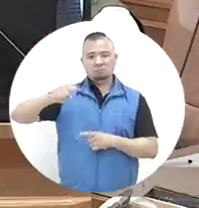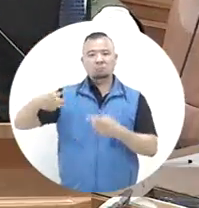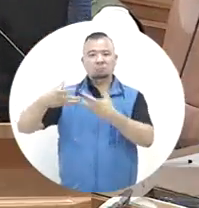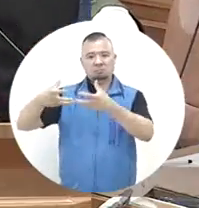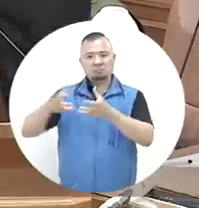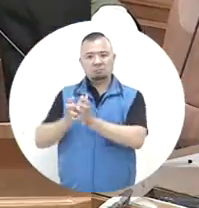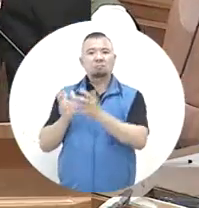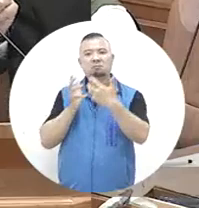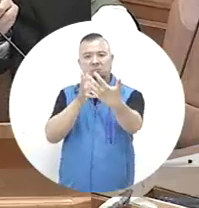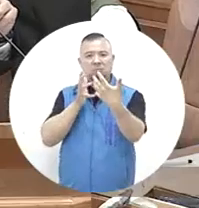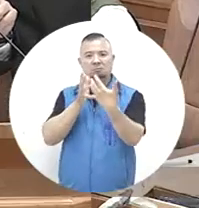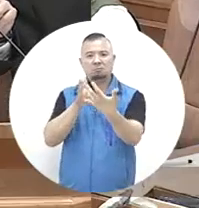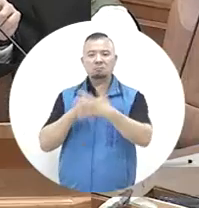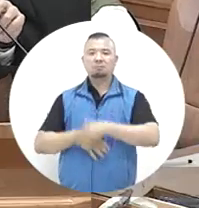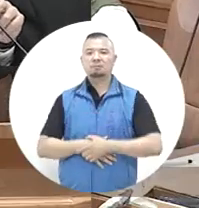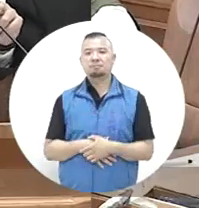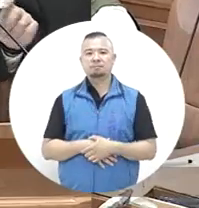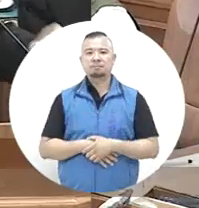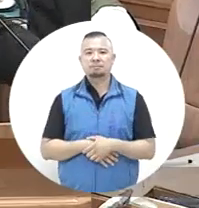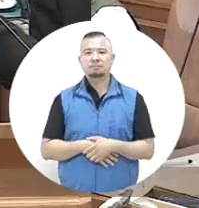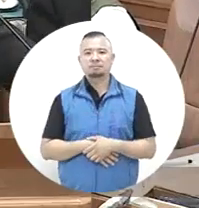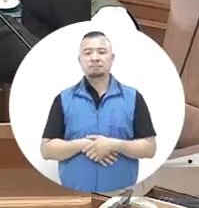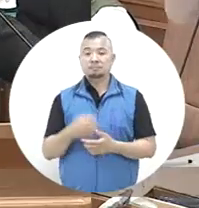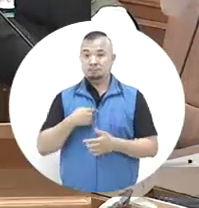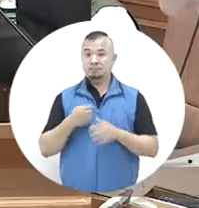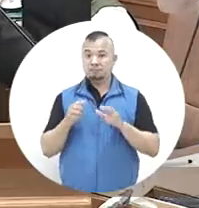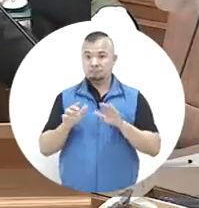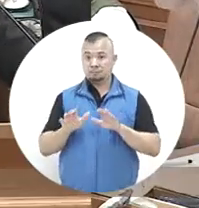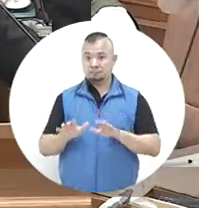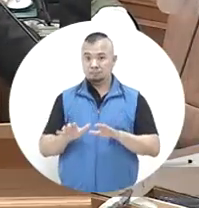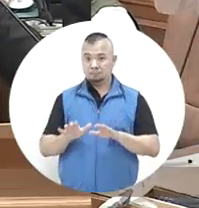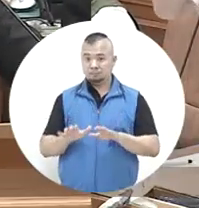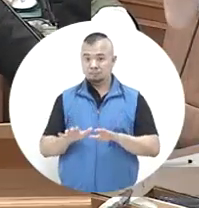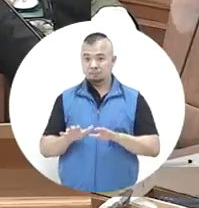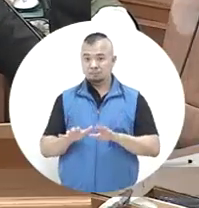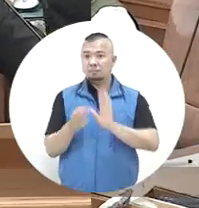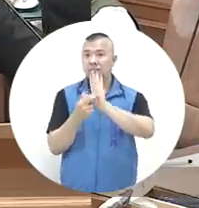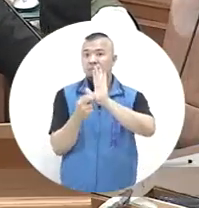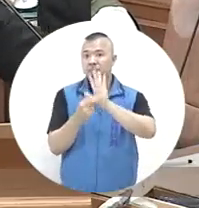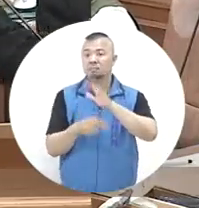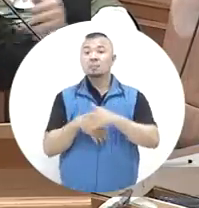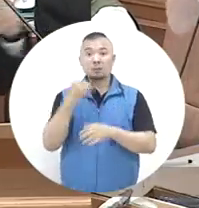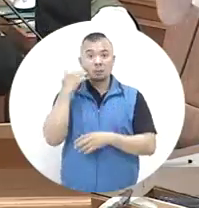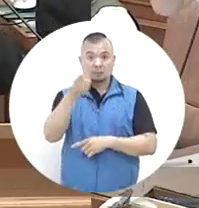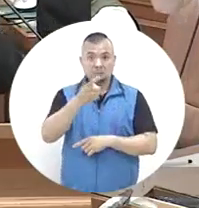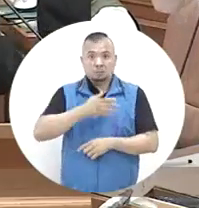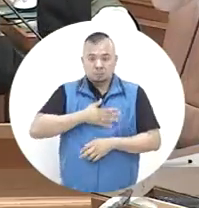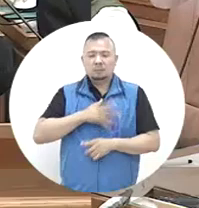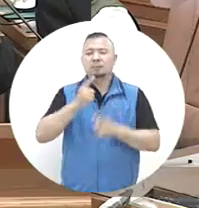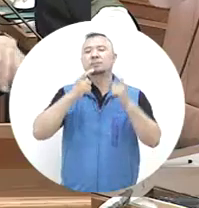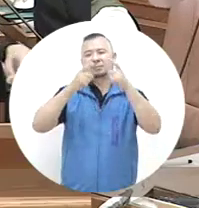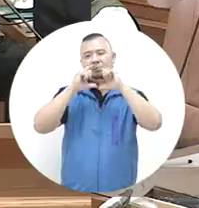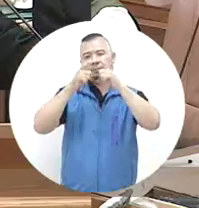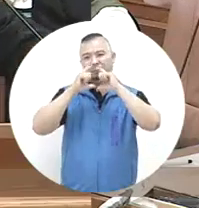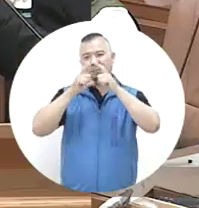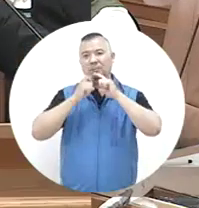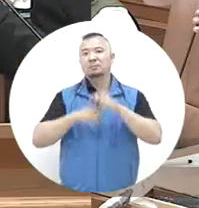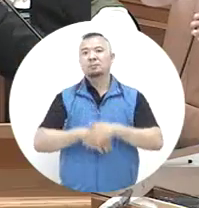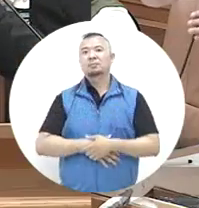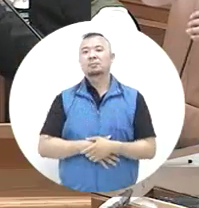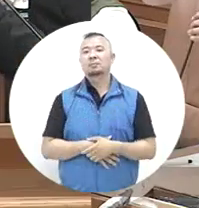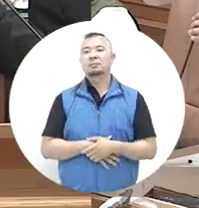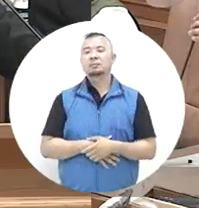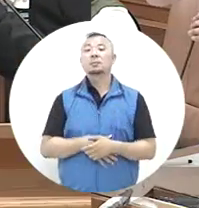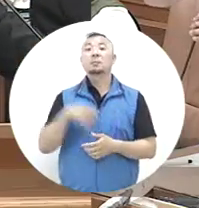以我在这边还是特别要求一下了哈。 好， 你也再尽量的回答。 好，我懂了。 因为这个可以洗刷